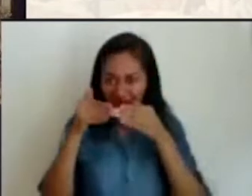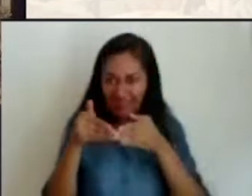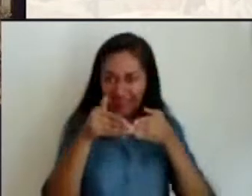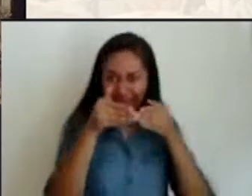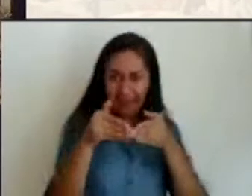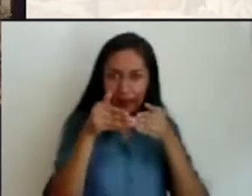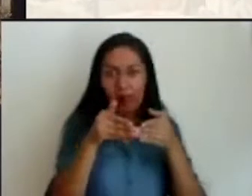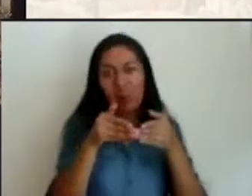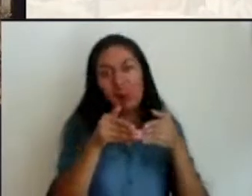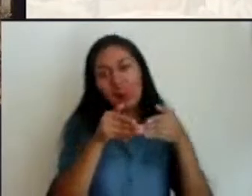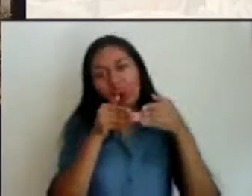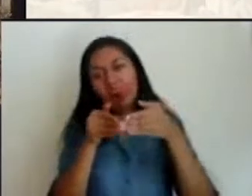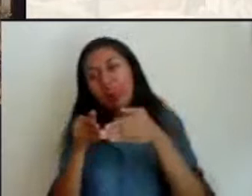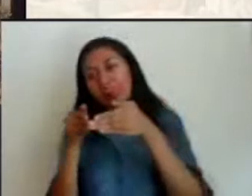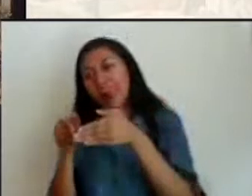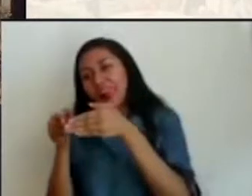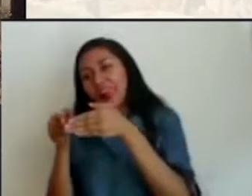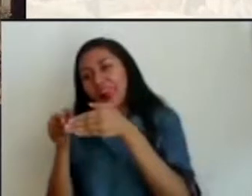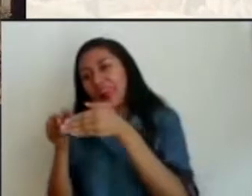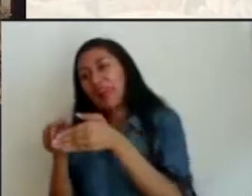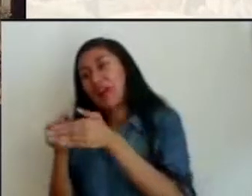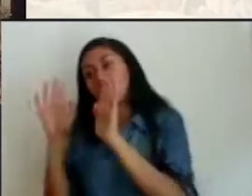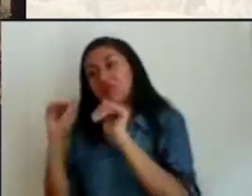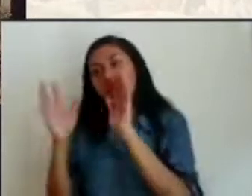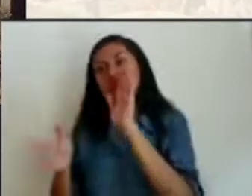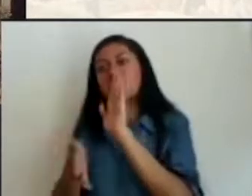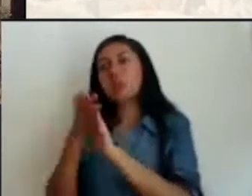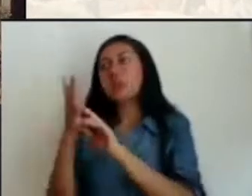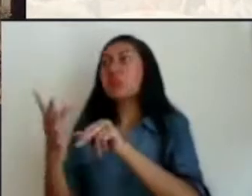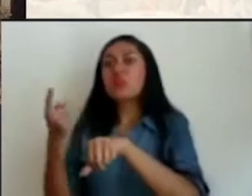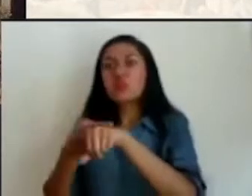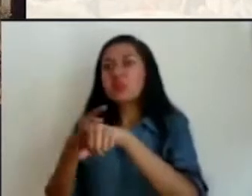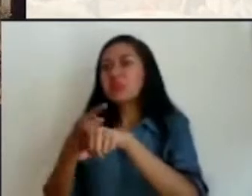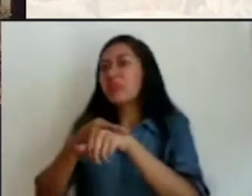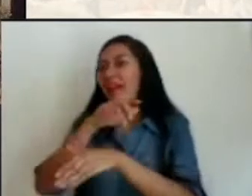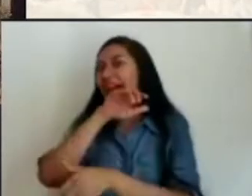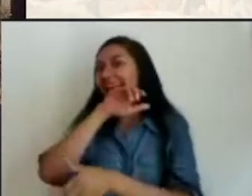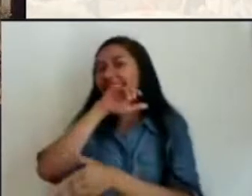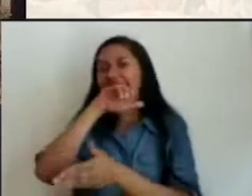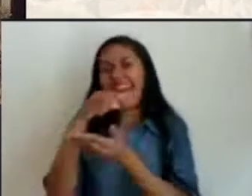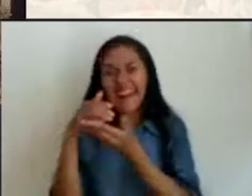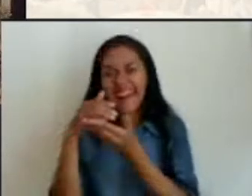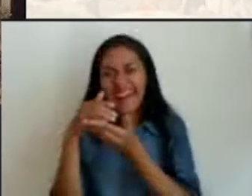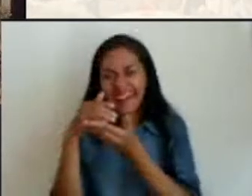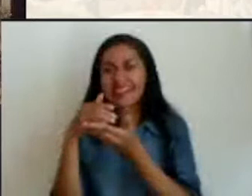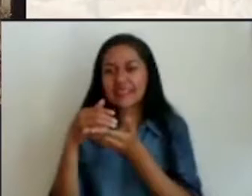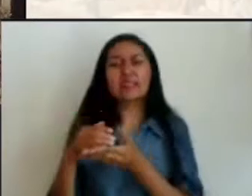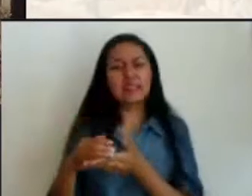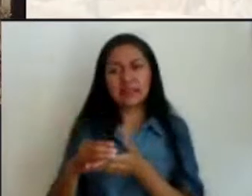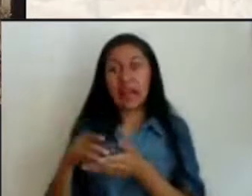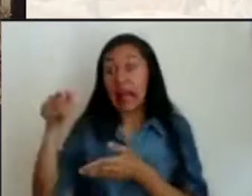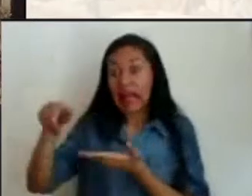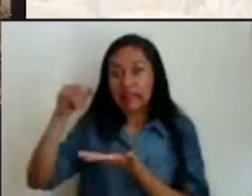questa vez fue recluida en esta pequeña iglesia, en una isla que no capté el nombre, Giorgio, de esta nueva isla.